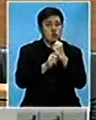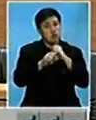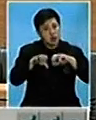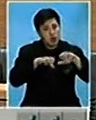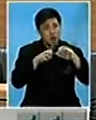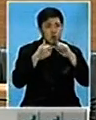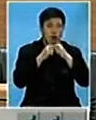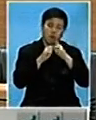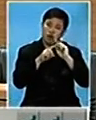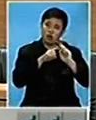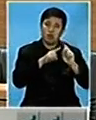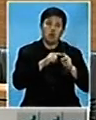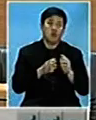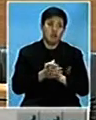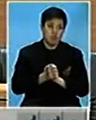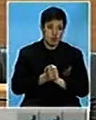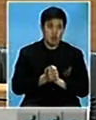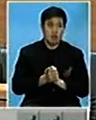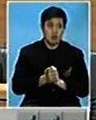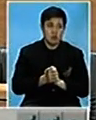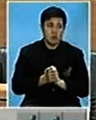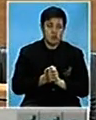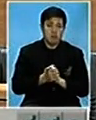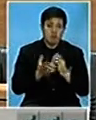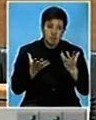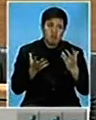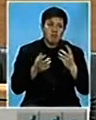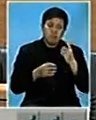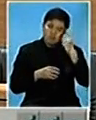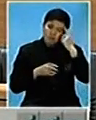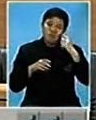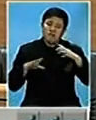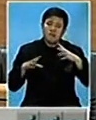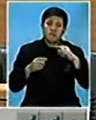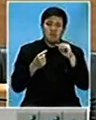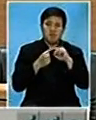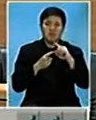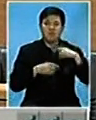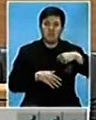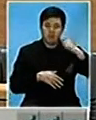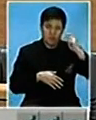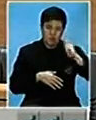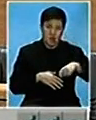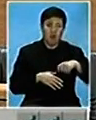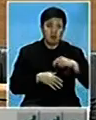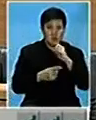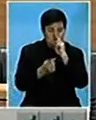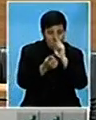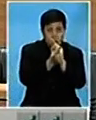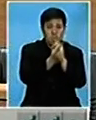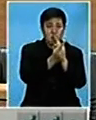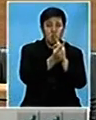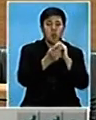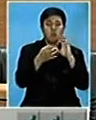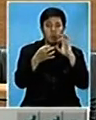ญหาและข้อขัดแย้งเหล่านั้นเพราะฉะนั้นจึงเป็นเรื่องธรรมดาครับที่ศาลรัฐธรรมนูญจะต้องเผชิญหน้าโดยตร